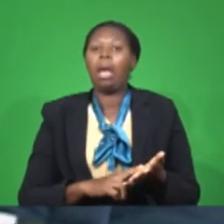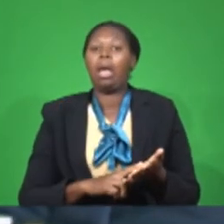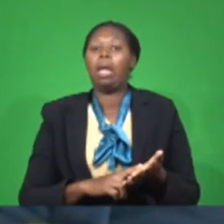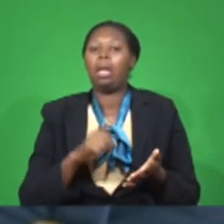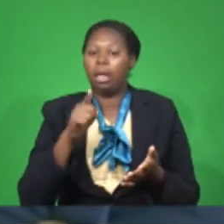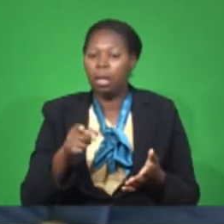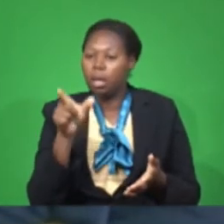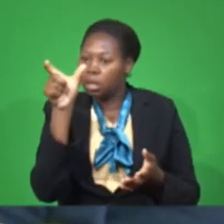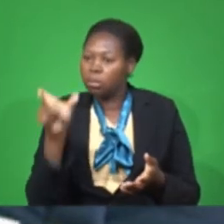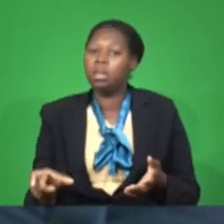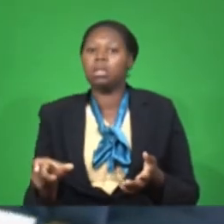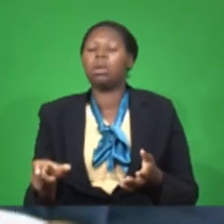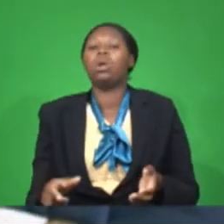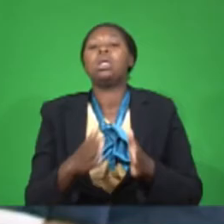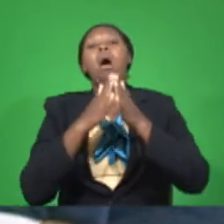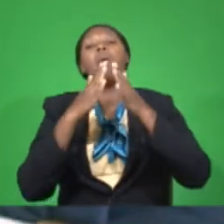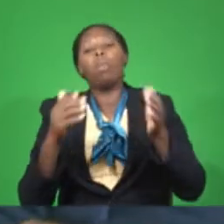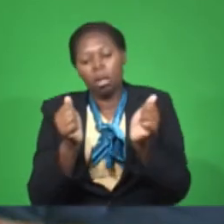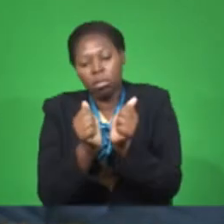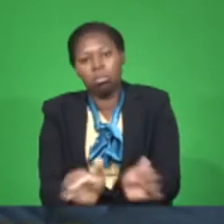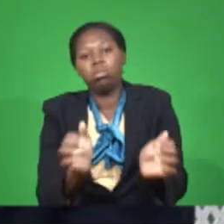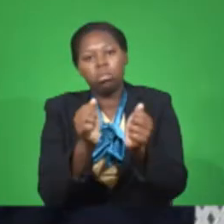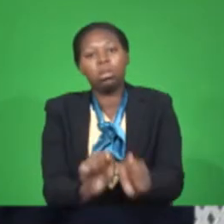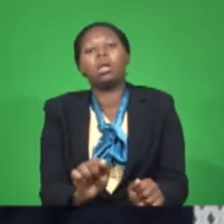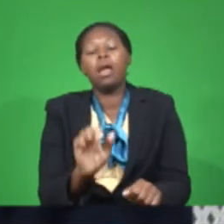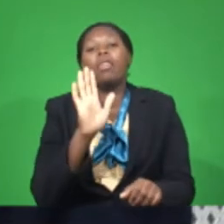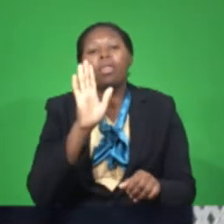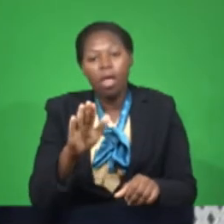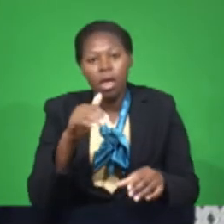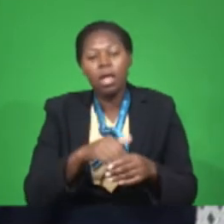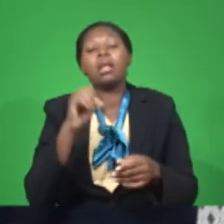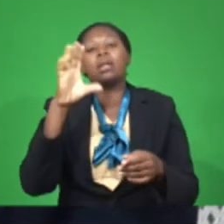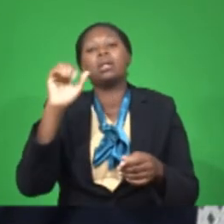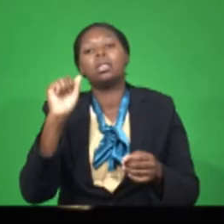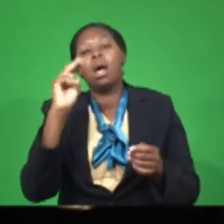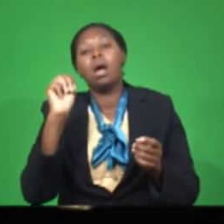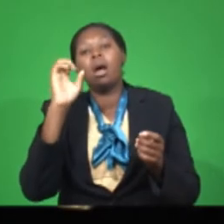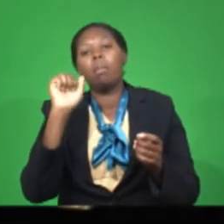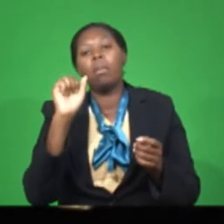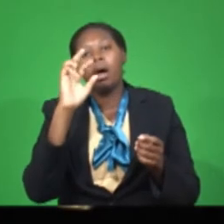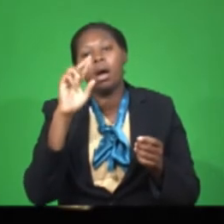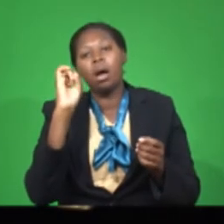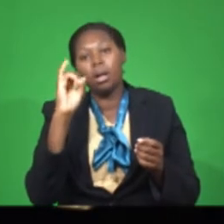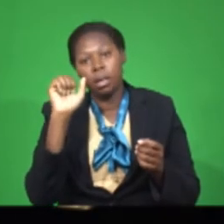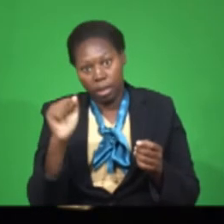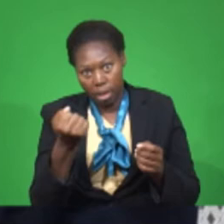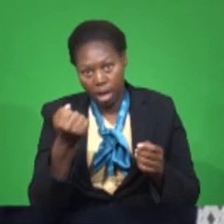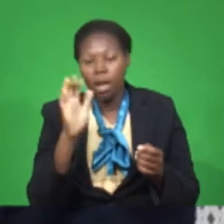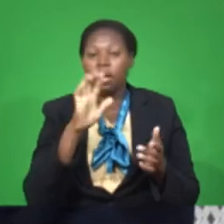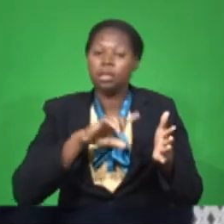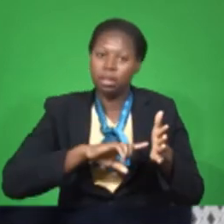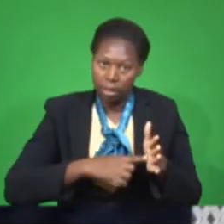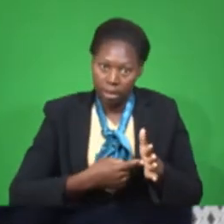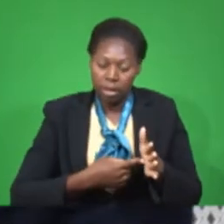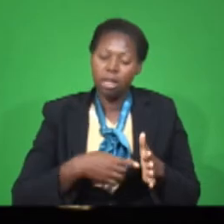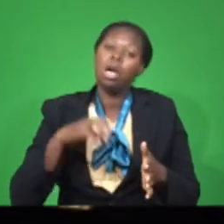kunzi Simoni nyanga ya Samaria. Akazikanga nga kakungura pira pa pachikona pa gare mula nama kwa rumu hayo. Ya ito nganga cha ya ito sika nga mkuta.